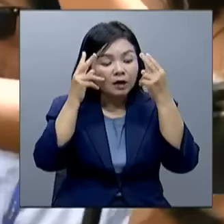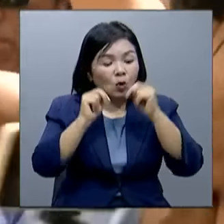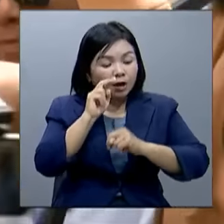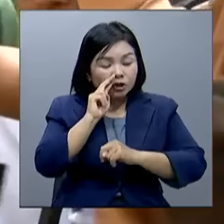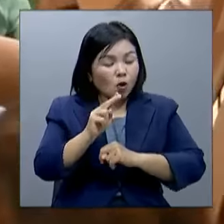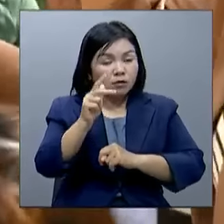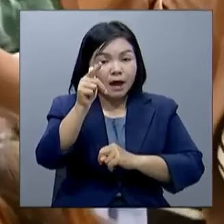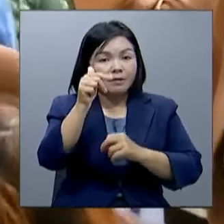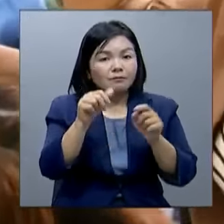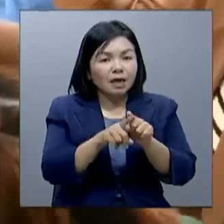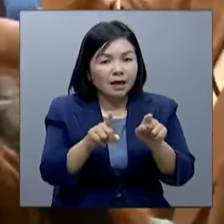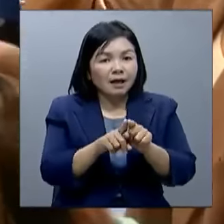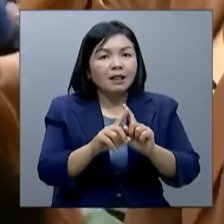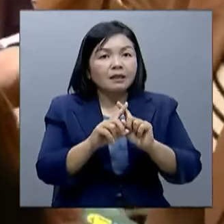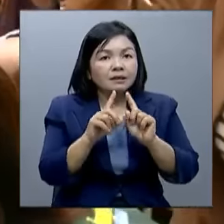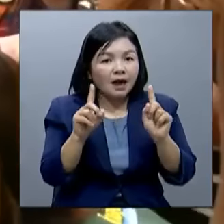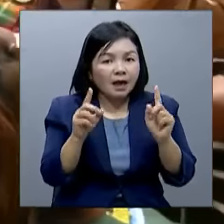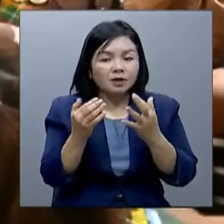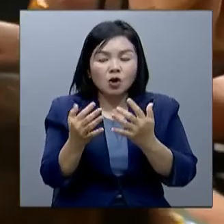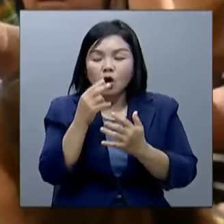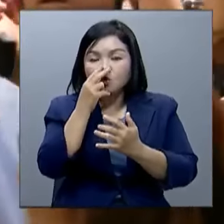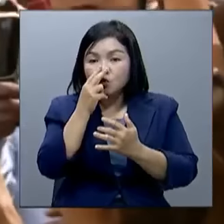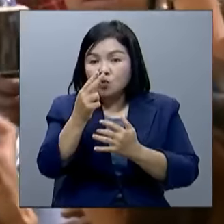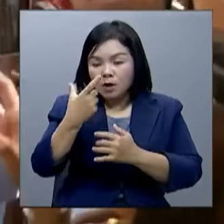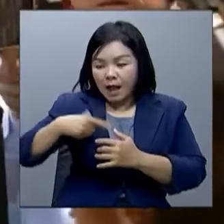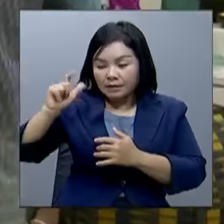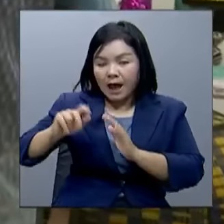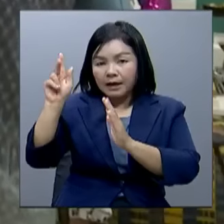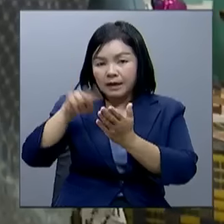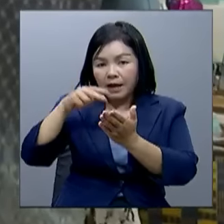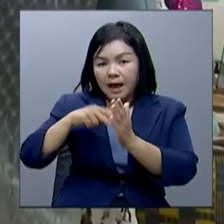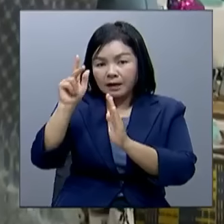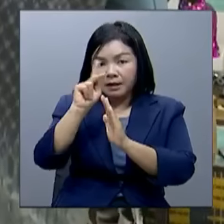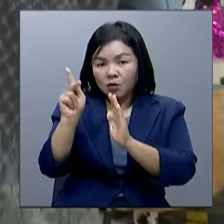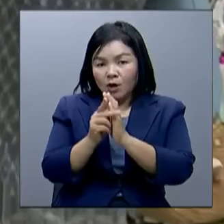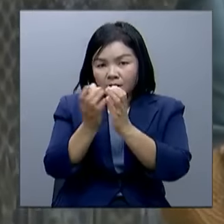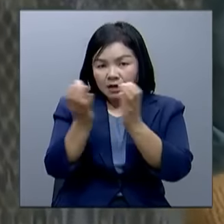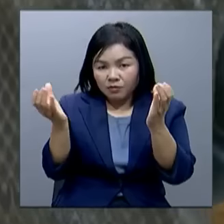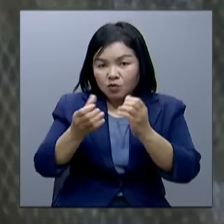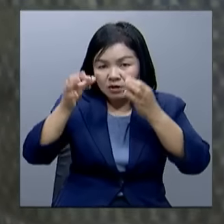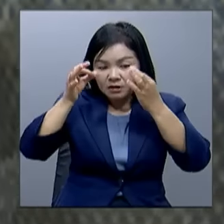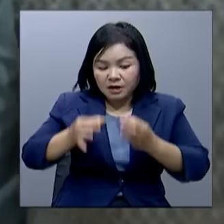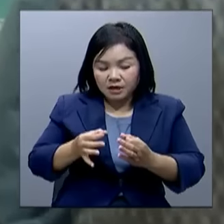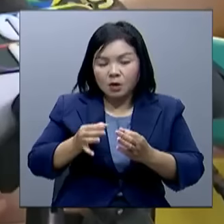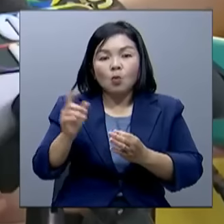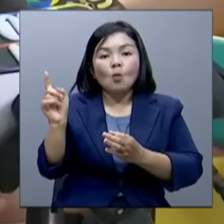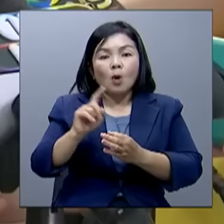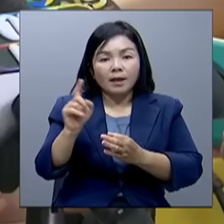อีกครั้งได้นะคะแต่ทั้งนี้ต้องรอฟังคำวินิจฉัยของศาลก่อนว่าจะออกมาเป็นอย่างไรค่ะ